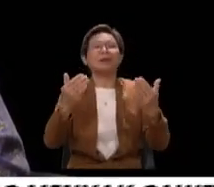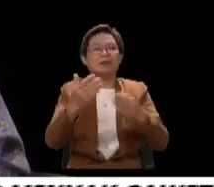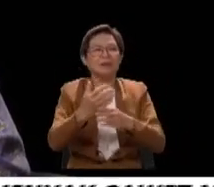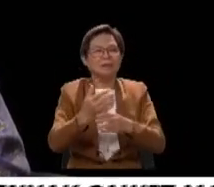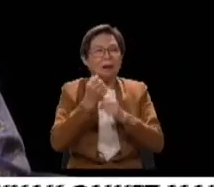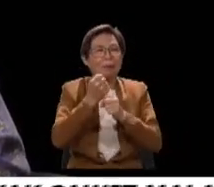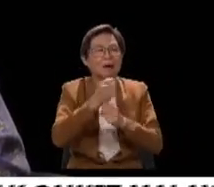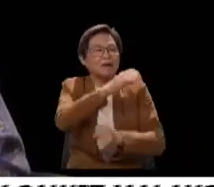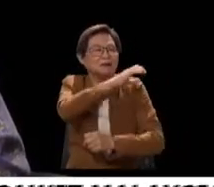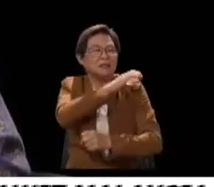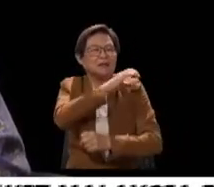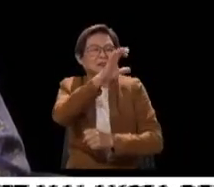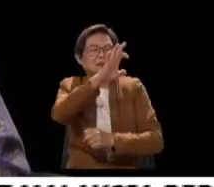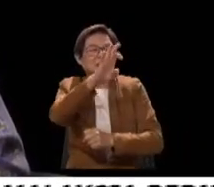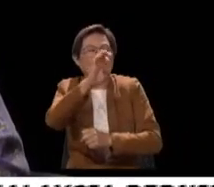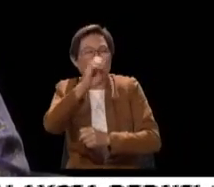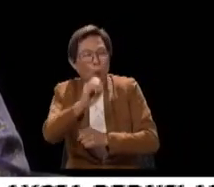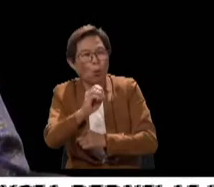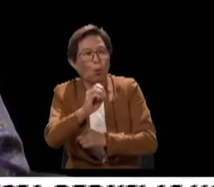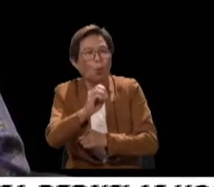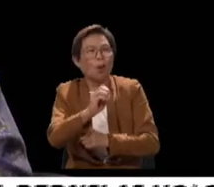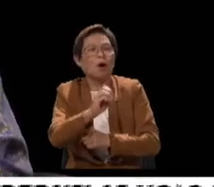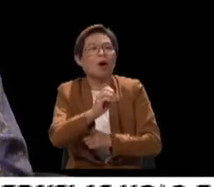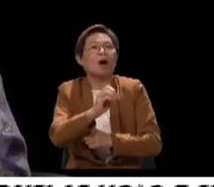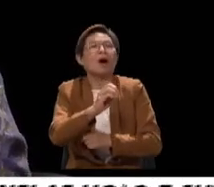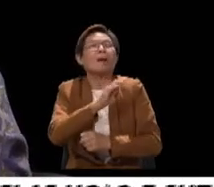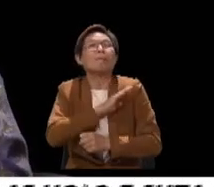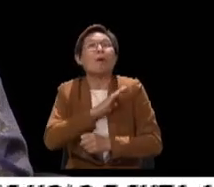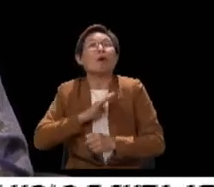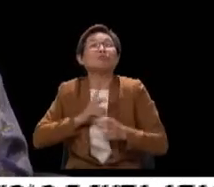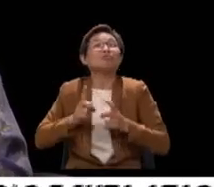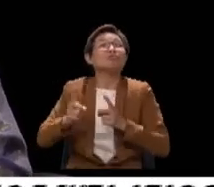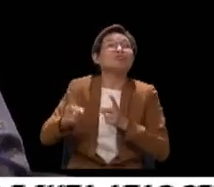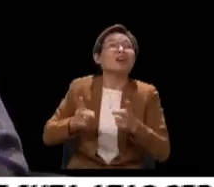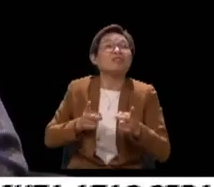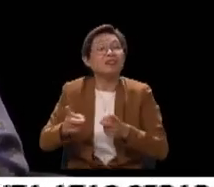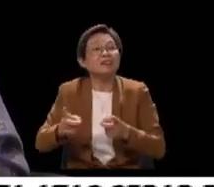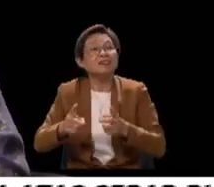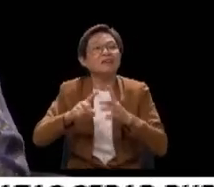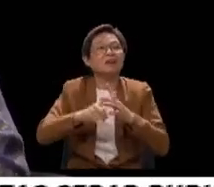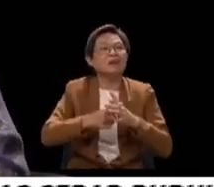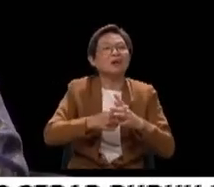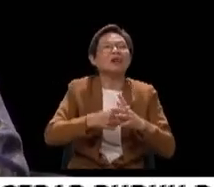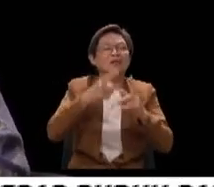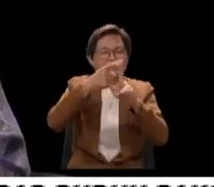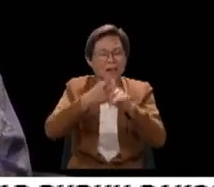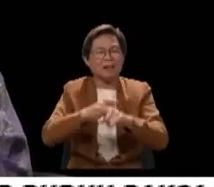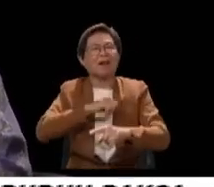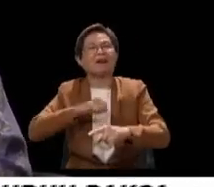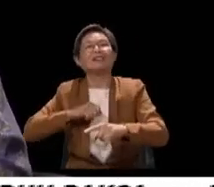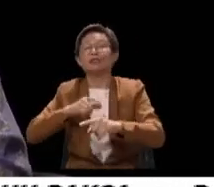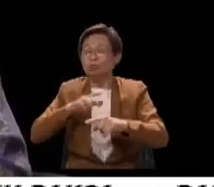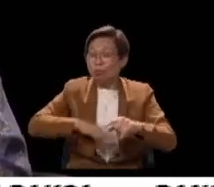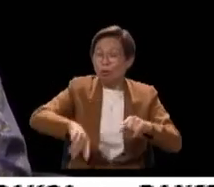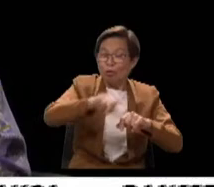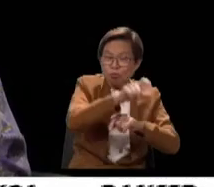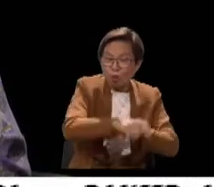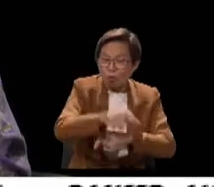chairman CEO pun ada dan board of directors ada Jadi ini satu permulaan dan mereka ni adalah daripada ahli-ahli korporat